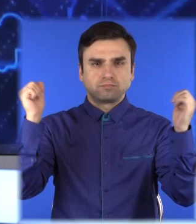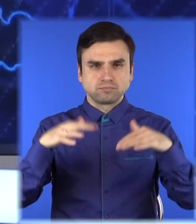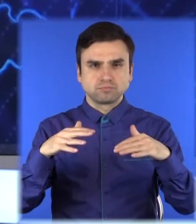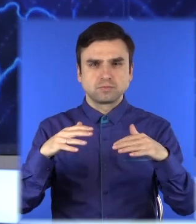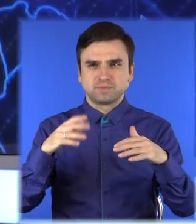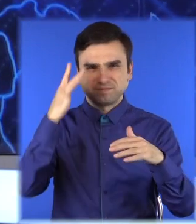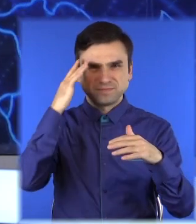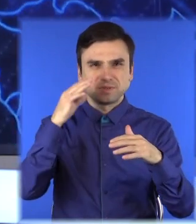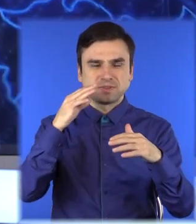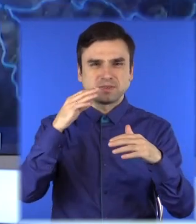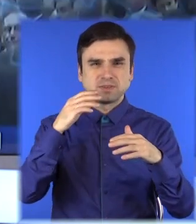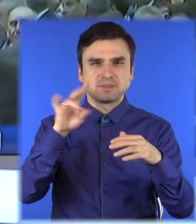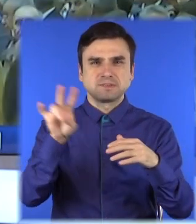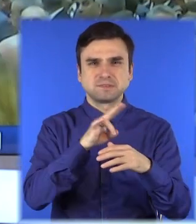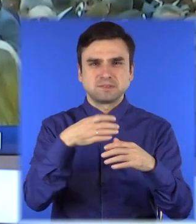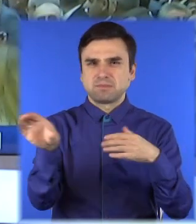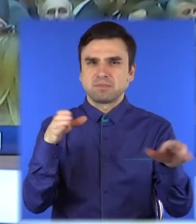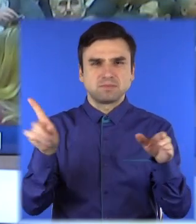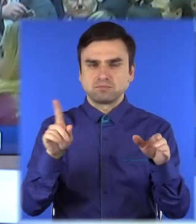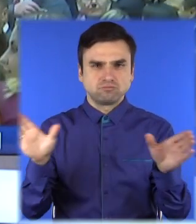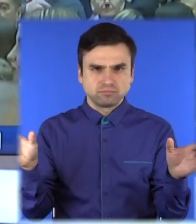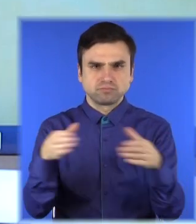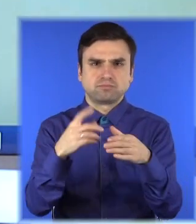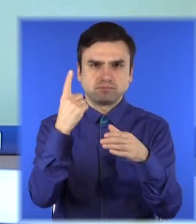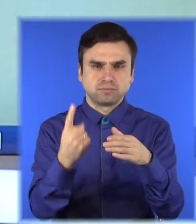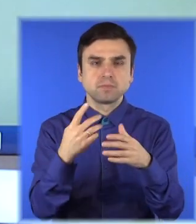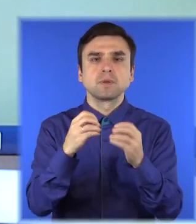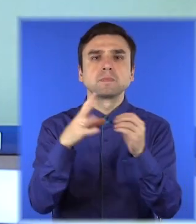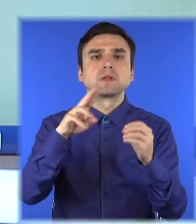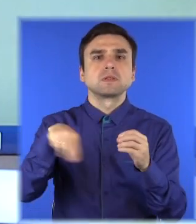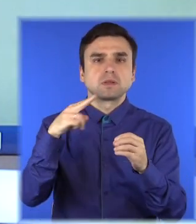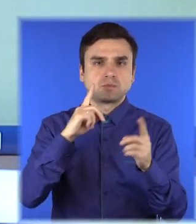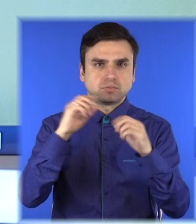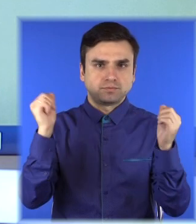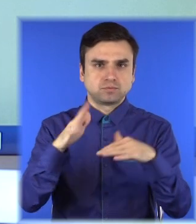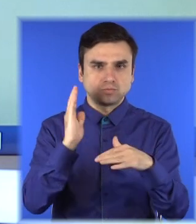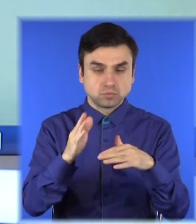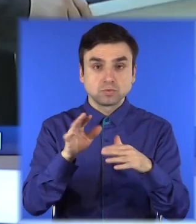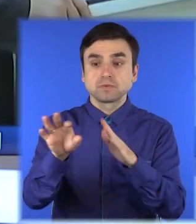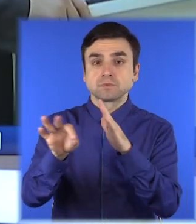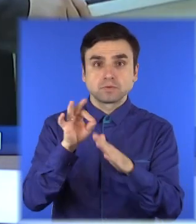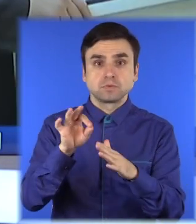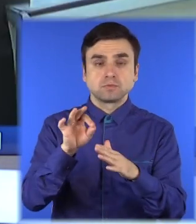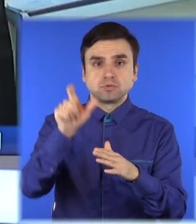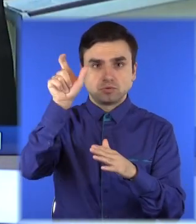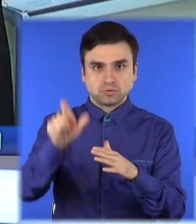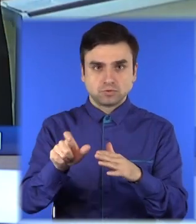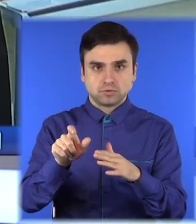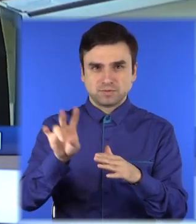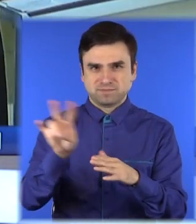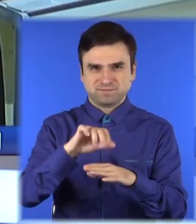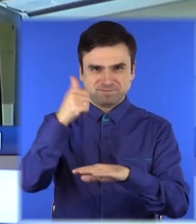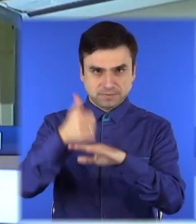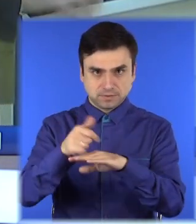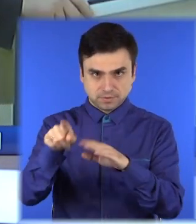собор пройде 15 грудня. На ньому повинні обрати предстоятеля та оголосити про створення єдиної автокефальної